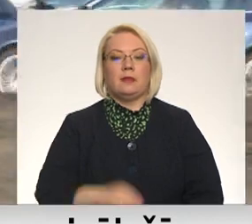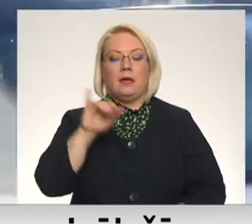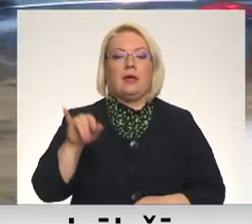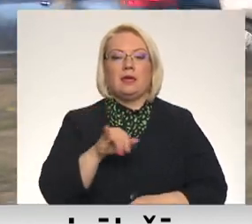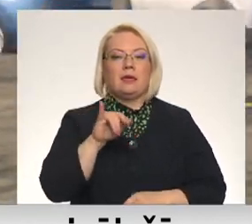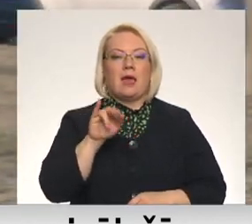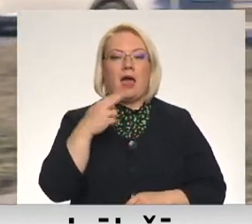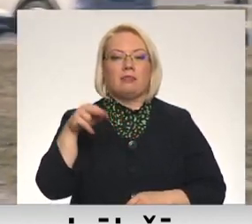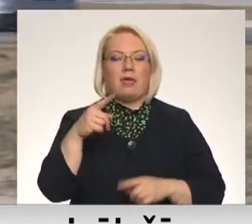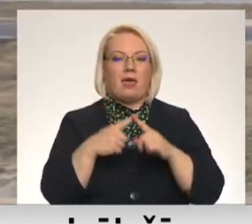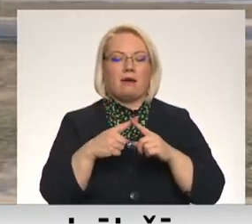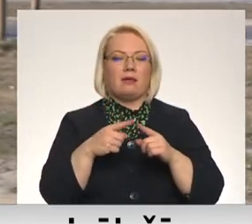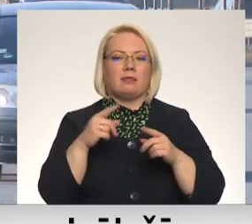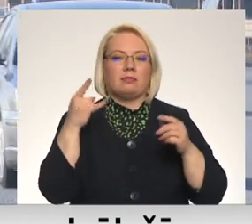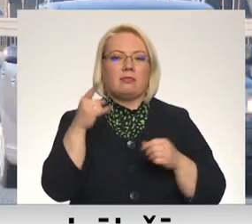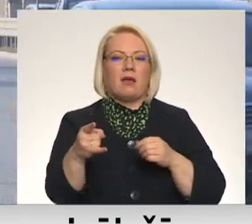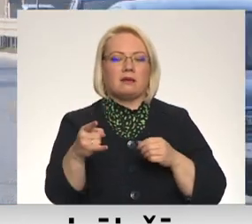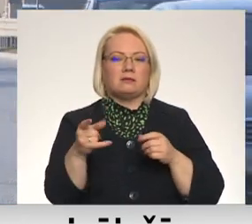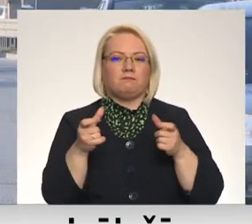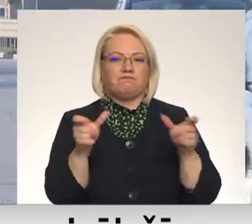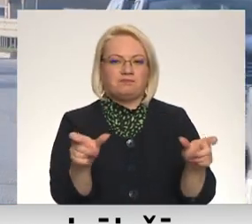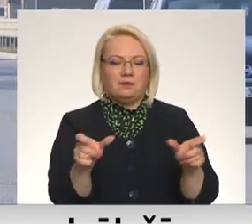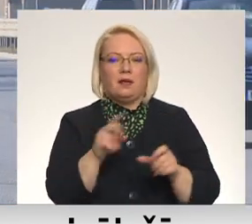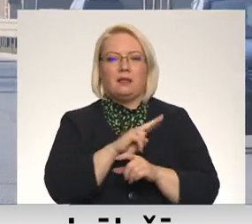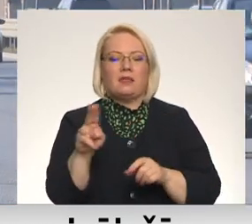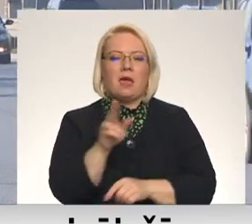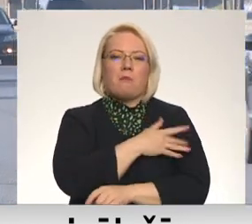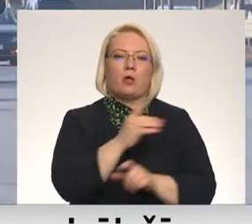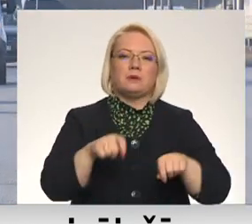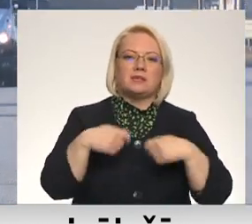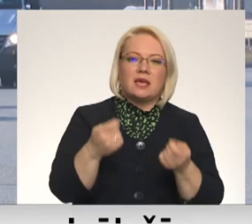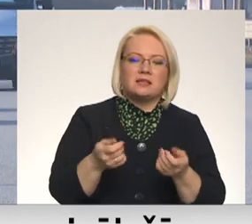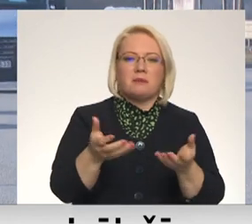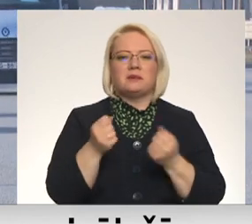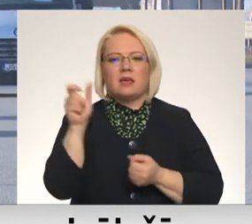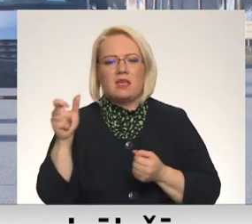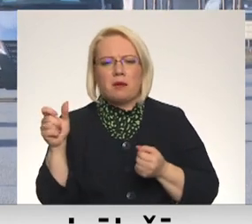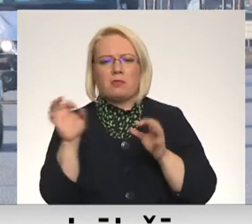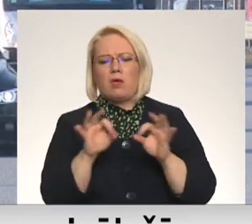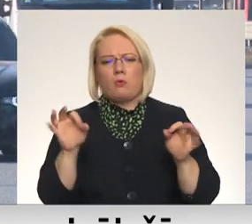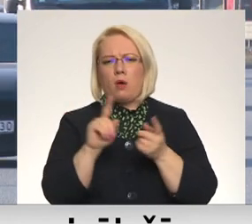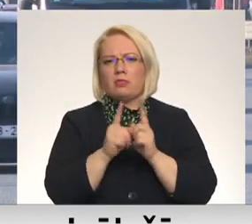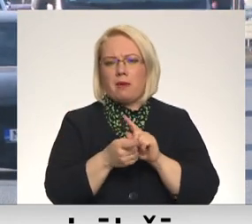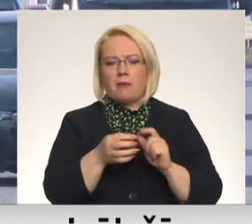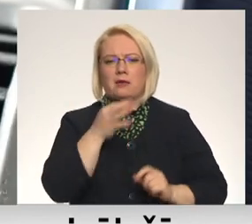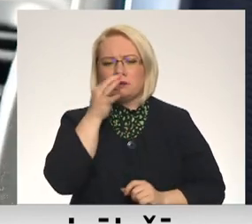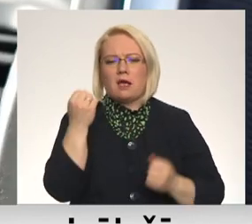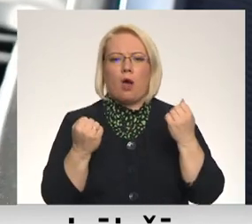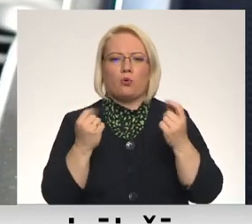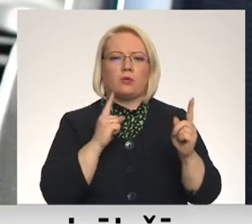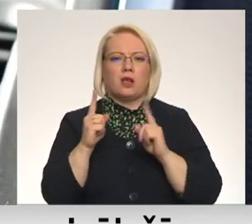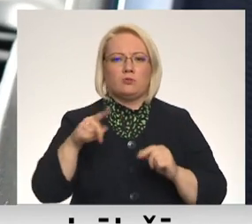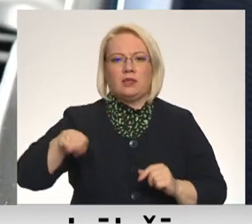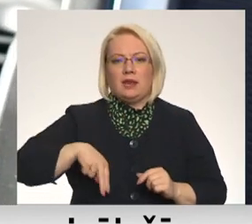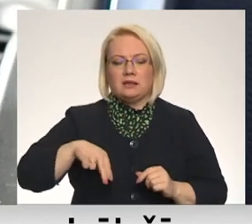Yandex taksī bloķēšana nec pakalpojumsniedzējiem, nec saņēmējiem būtiski neko nemainīs, stāsta autotransporta direkcijā.